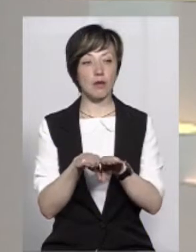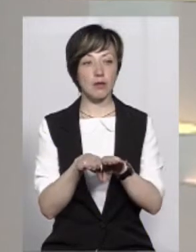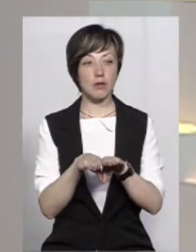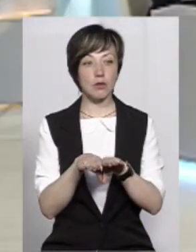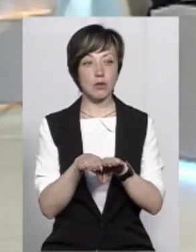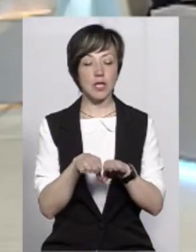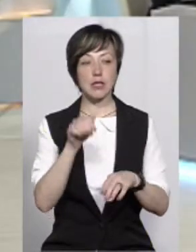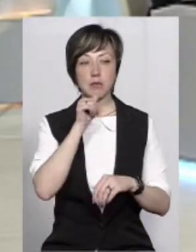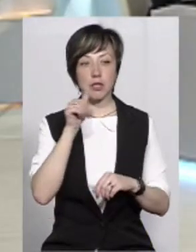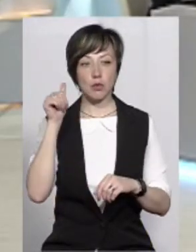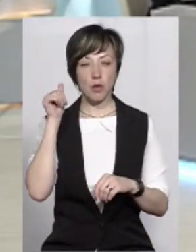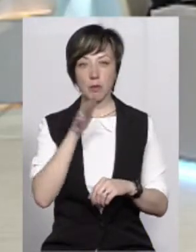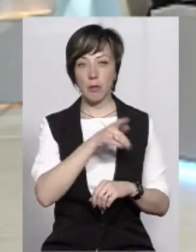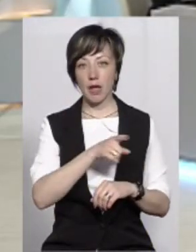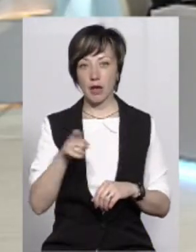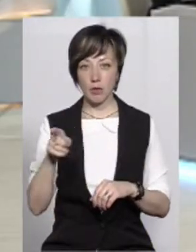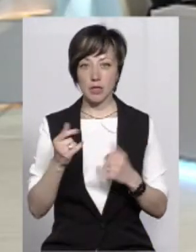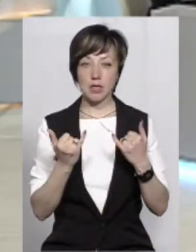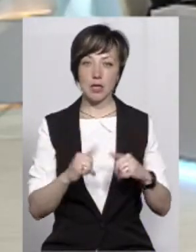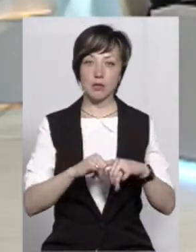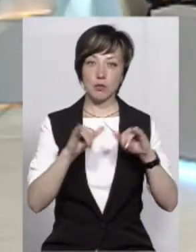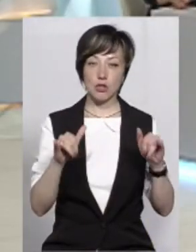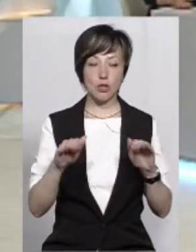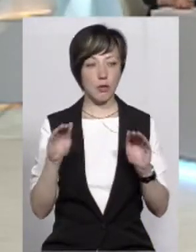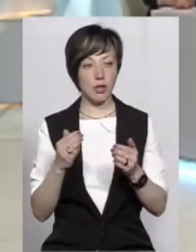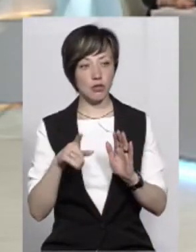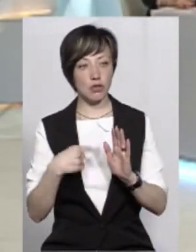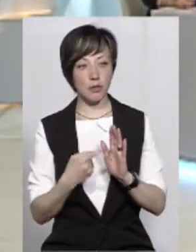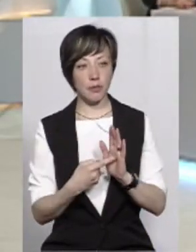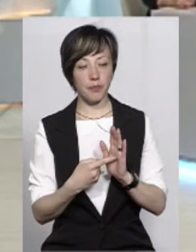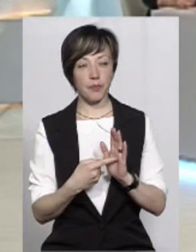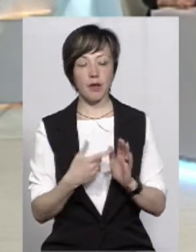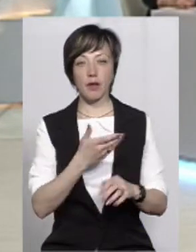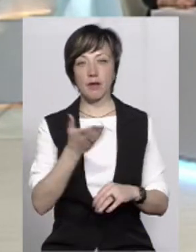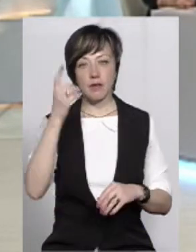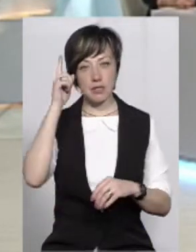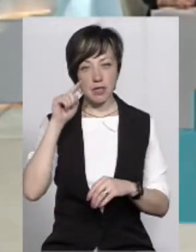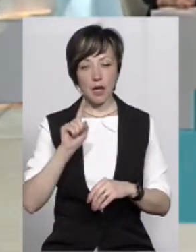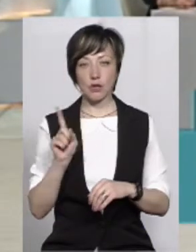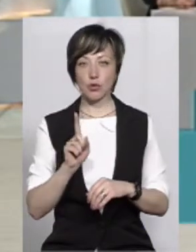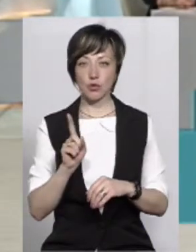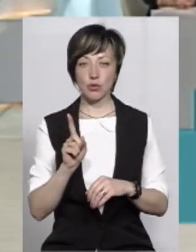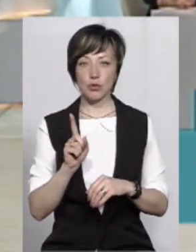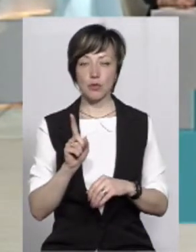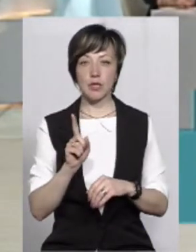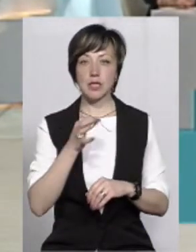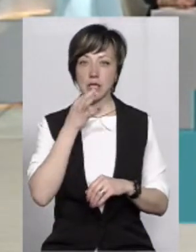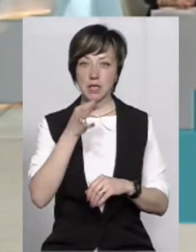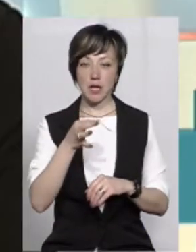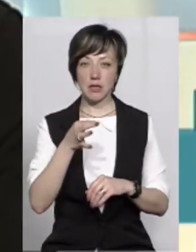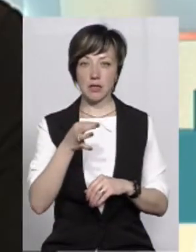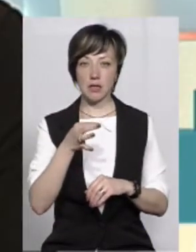з минулими періодами їх зараз більше-менше? Ви знаєте, що, щоб